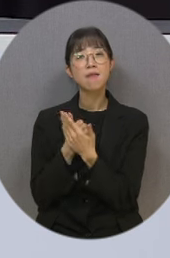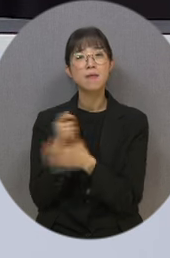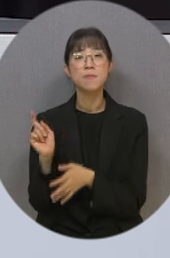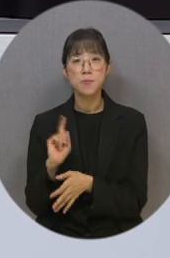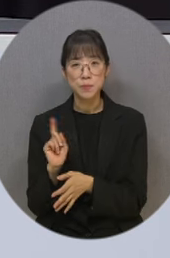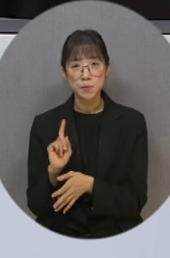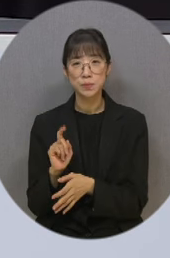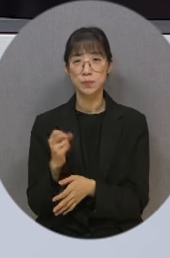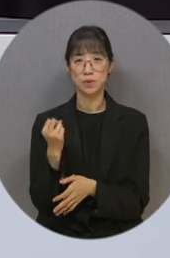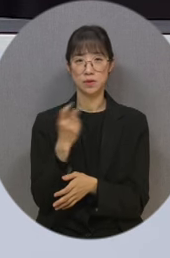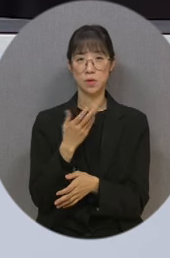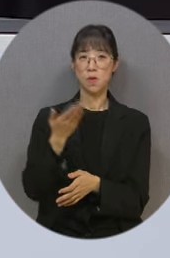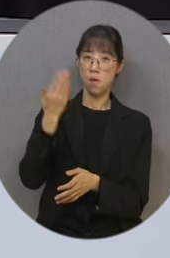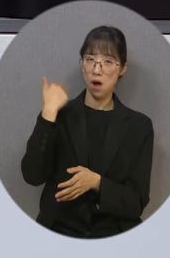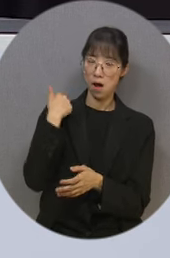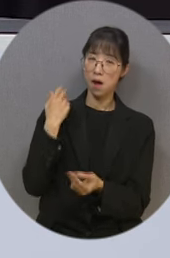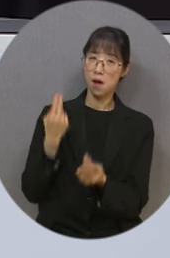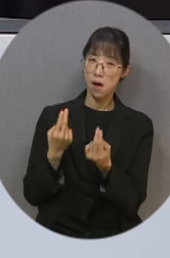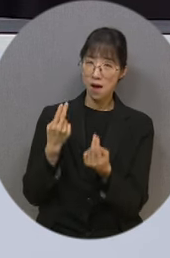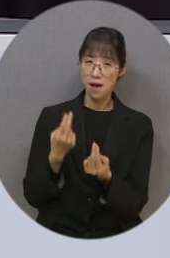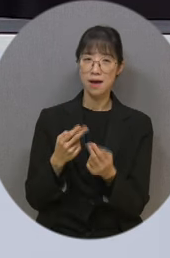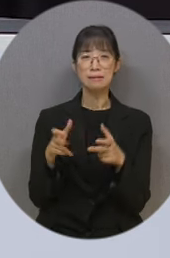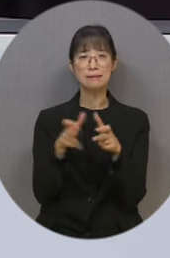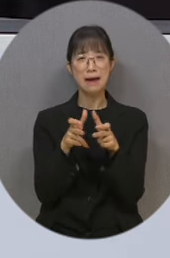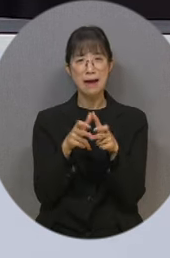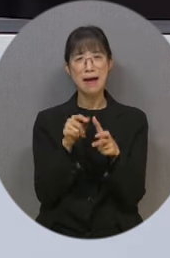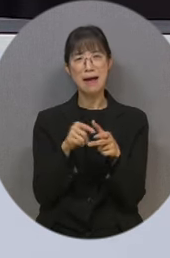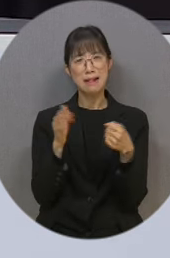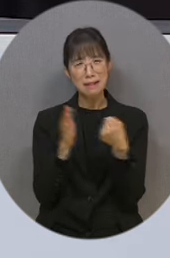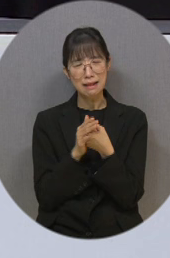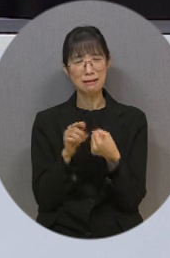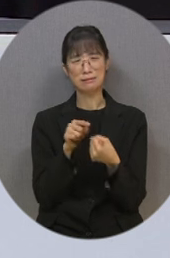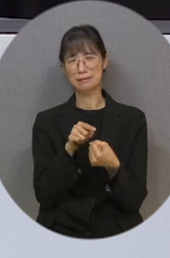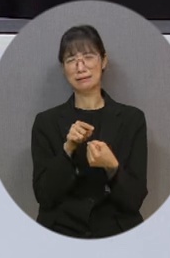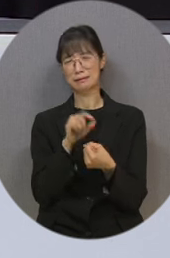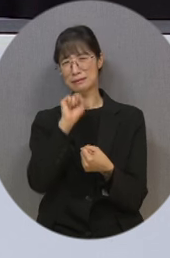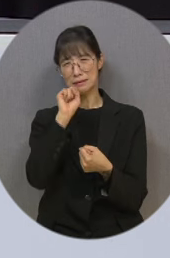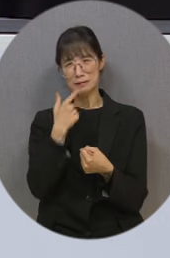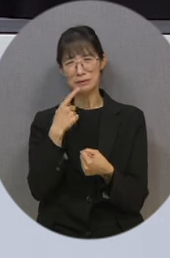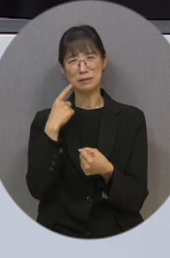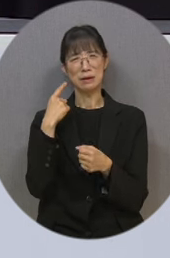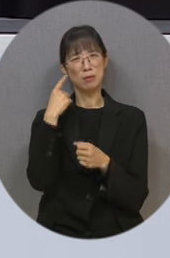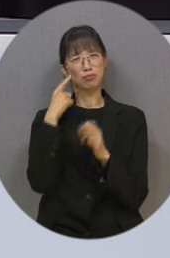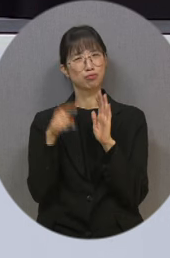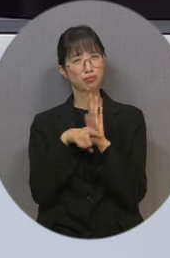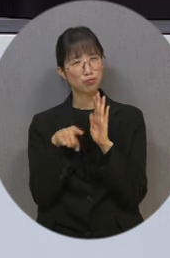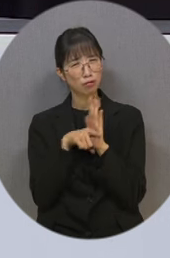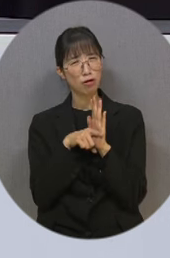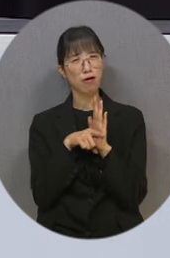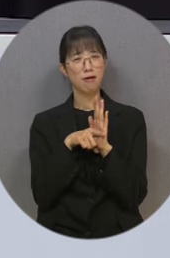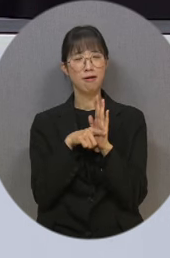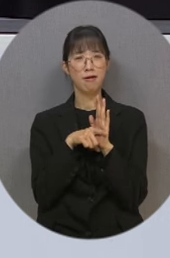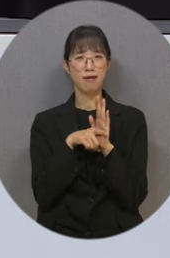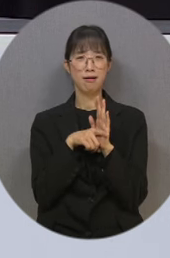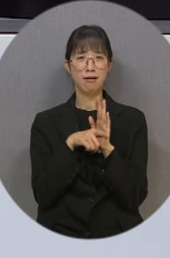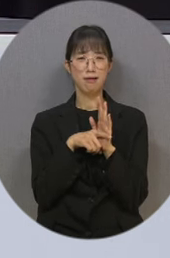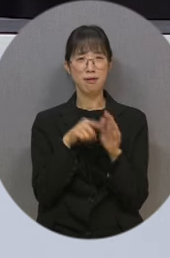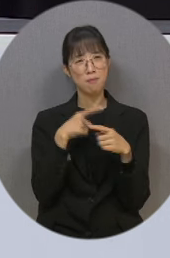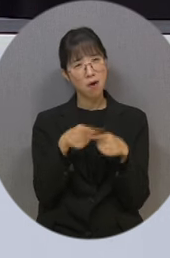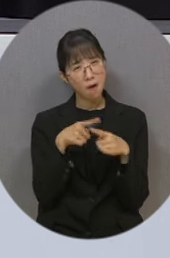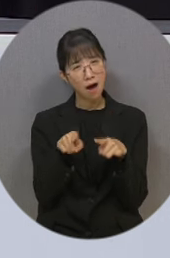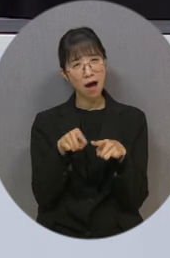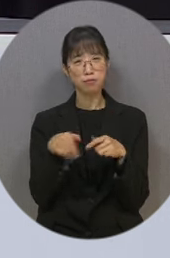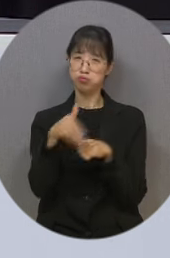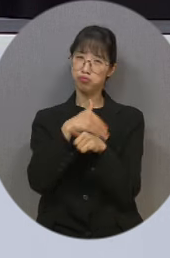있으며 과거에 비해 단지 장애인이란 이유 하나만으로 부정적인 시선으로 바라보고 있는 바라보고 평가하는